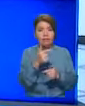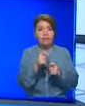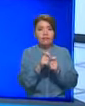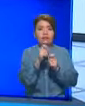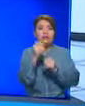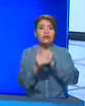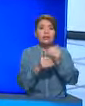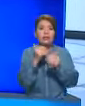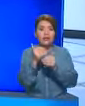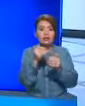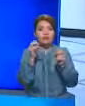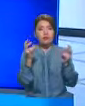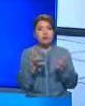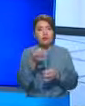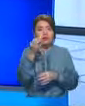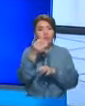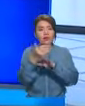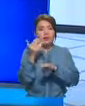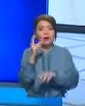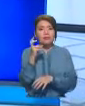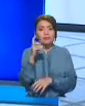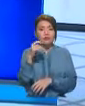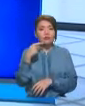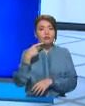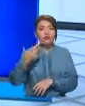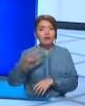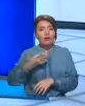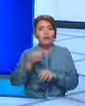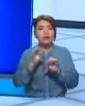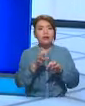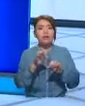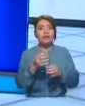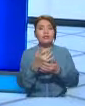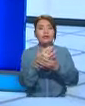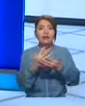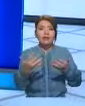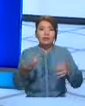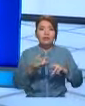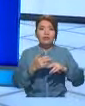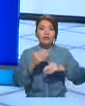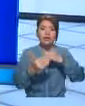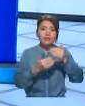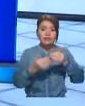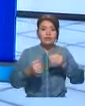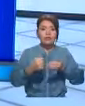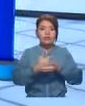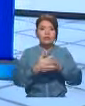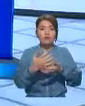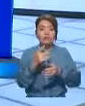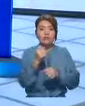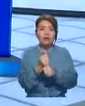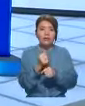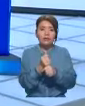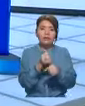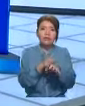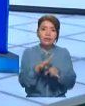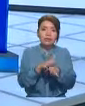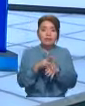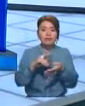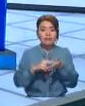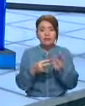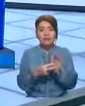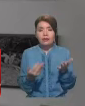геологоразведку. Напомню, в своем послании Касым-Жомарт Токаев представил комплексное видение развития отрасли. Что сделано и что в планах, расскажут